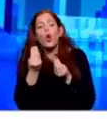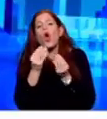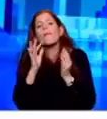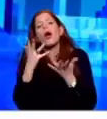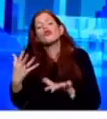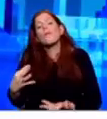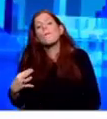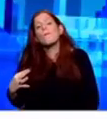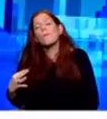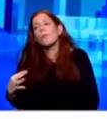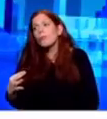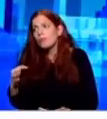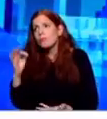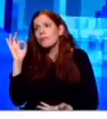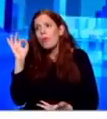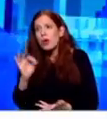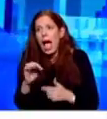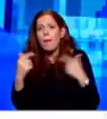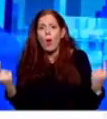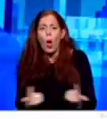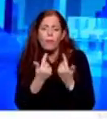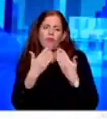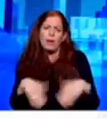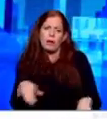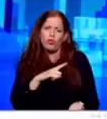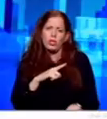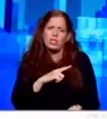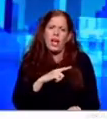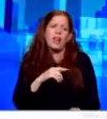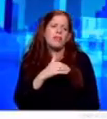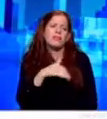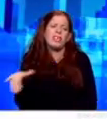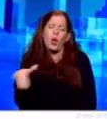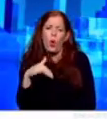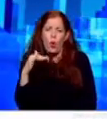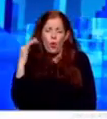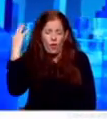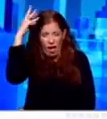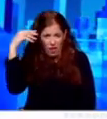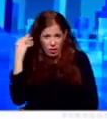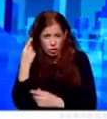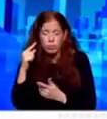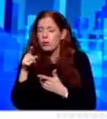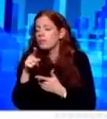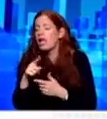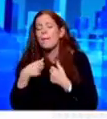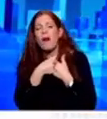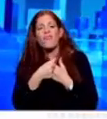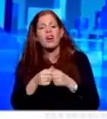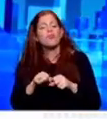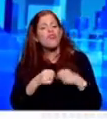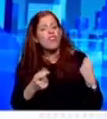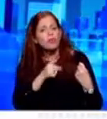שפוגע בלוחמי ונכי צה"ל, אם זה רחוב ערפאת שיזמנו, ואם זה המאבק בשוברים שתיקה,